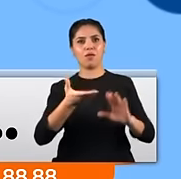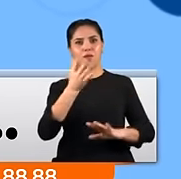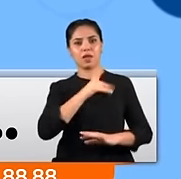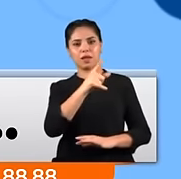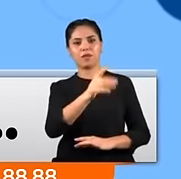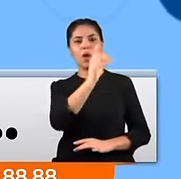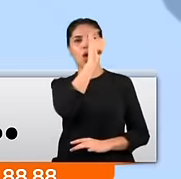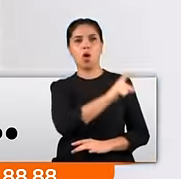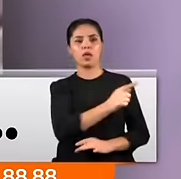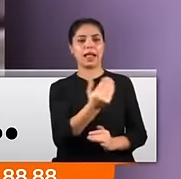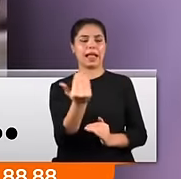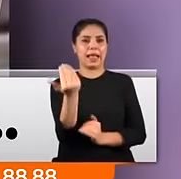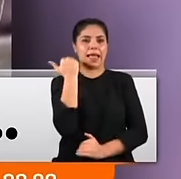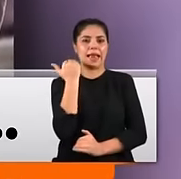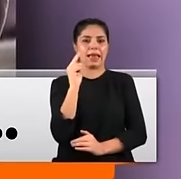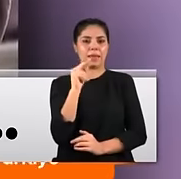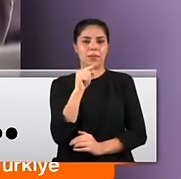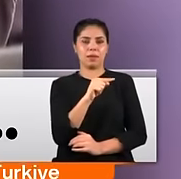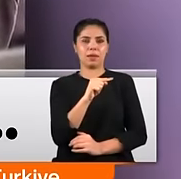geri plana iterken,